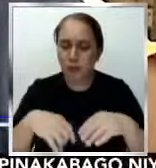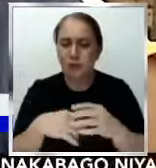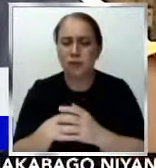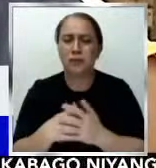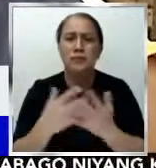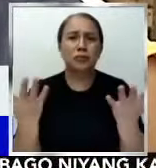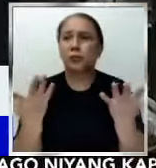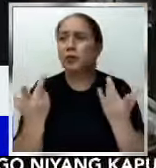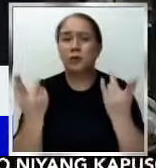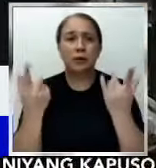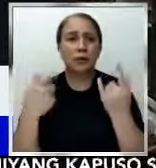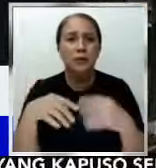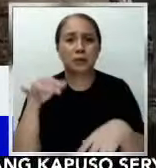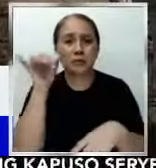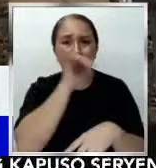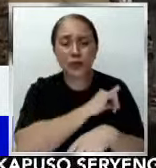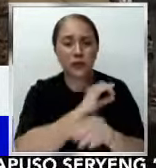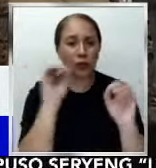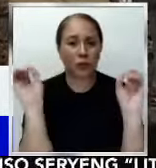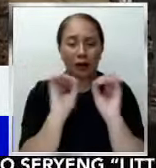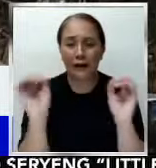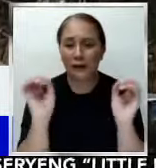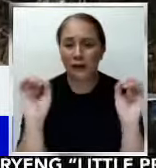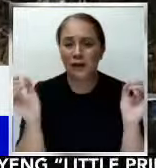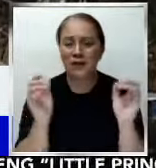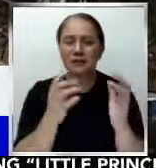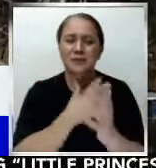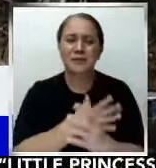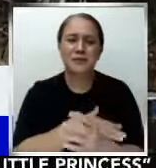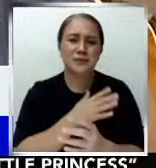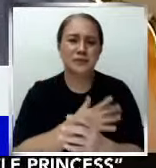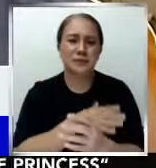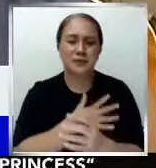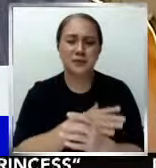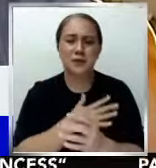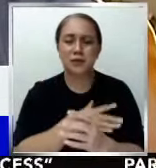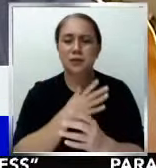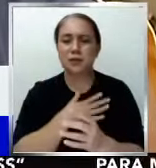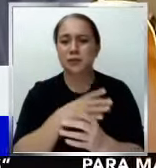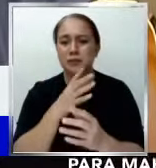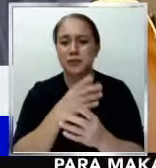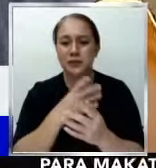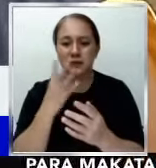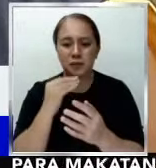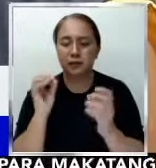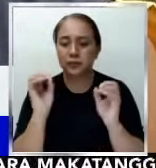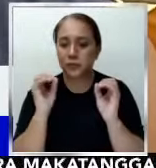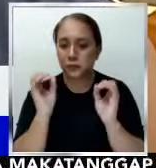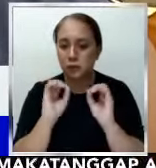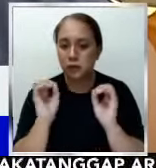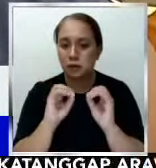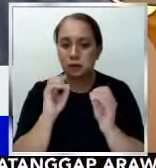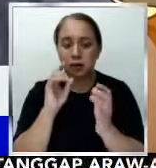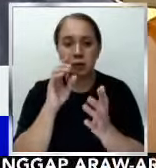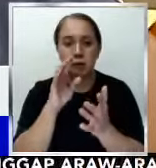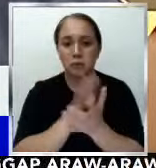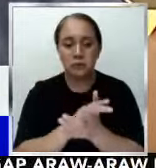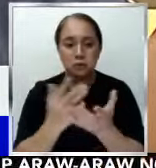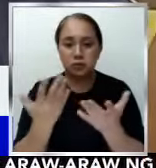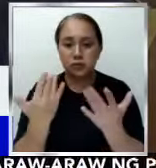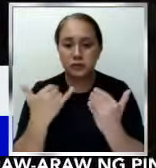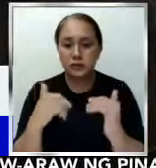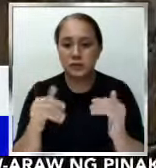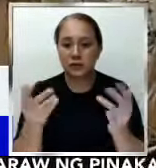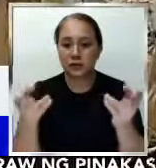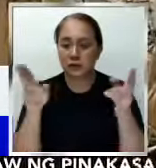natira sa bahay namin. Masakit po ang sinapit namin kasi wala pa po akong asawa tapos ganito pa po yung